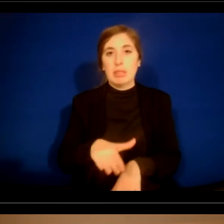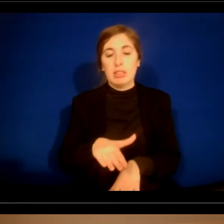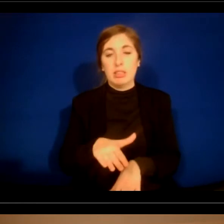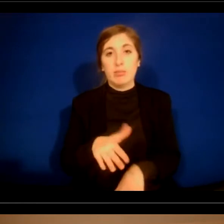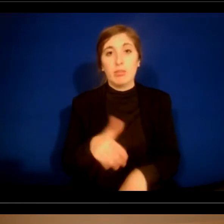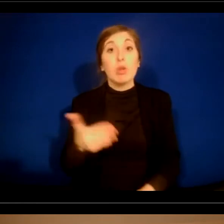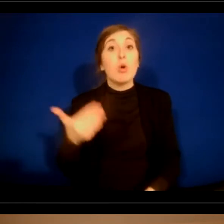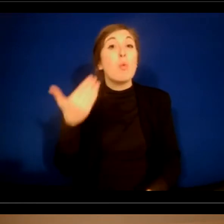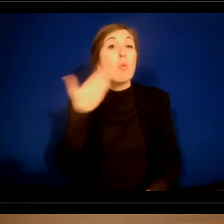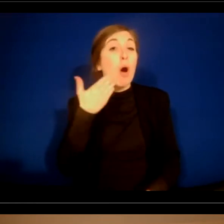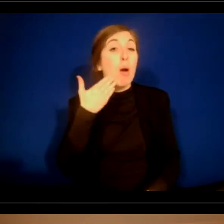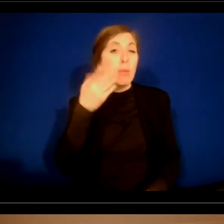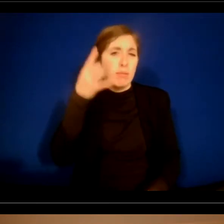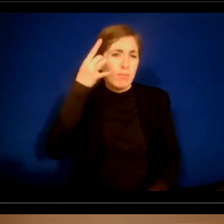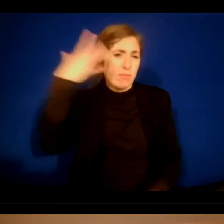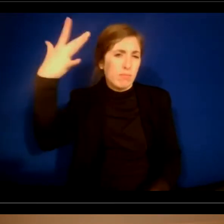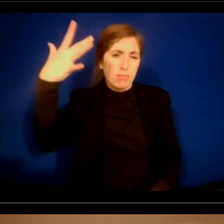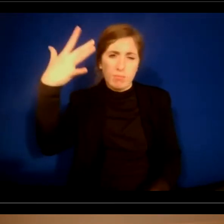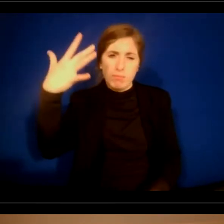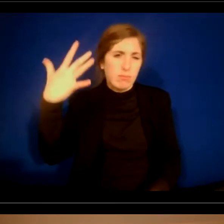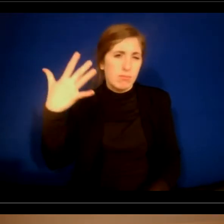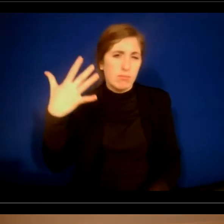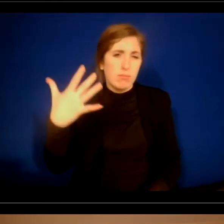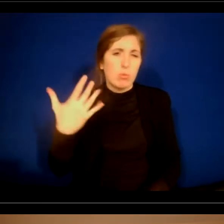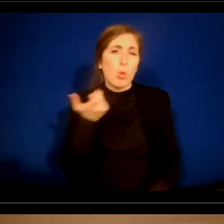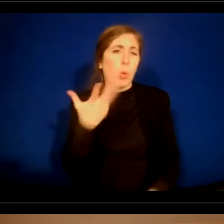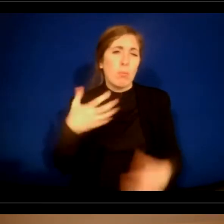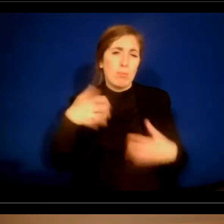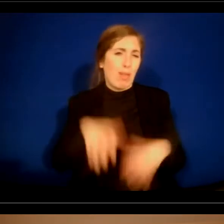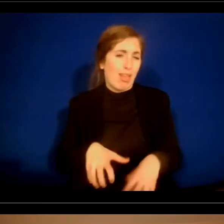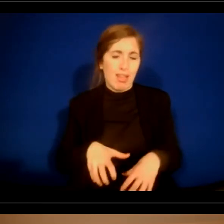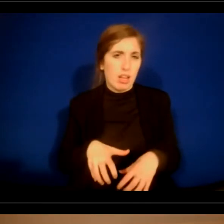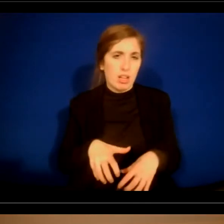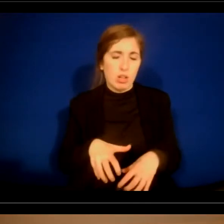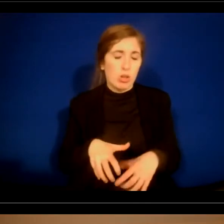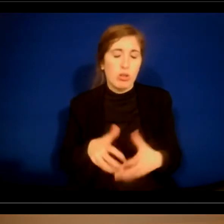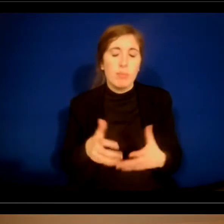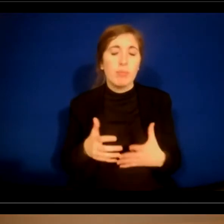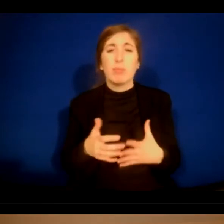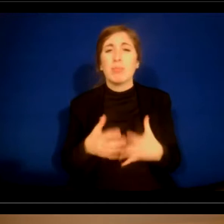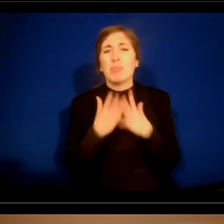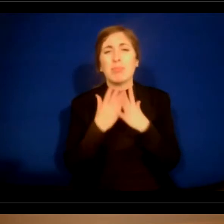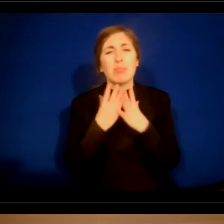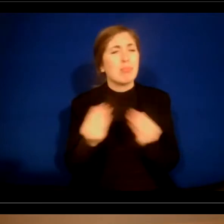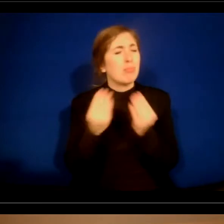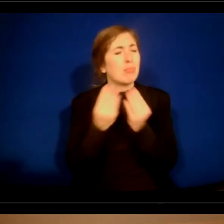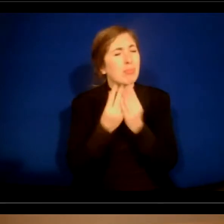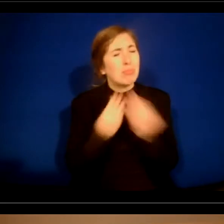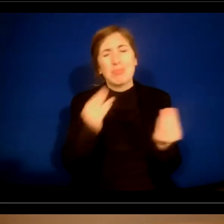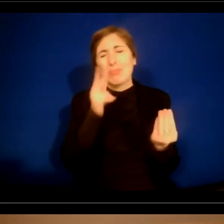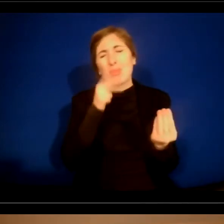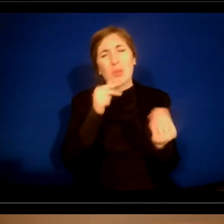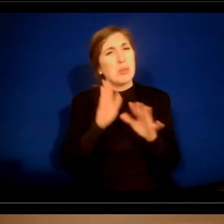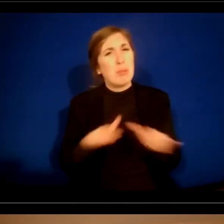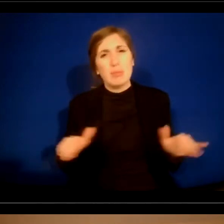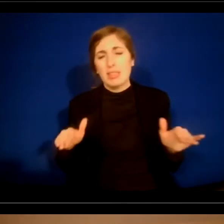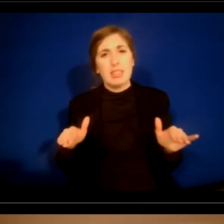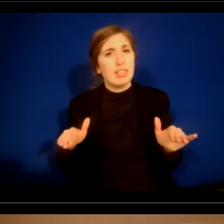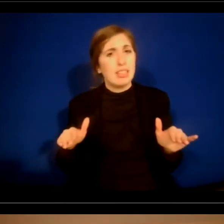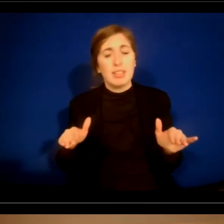sono più rari, sono inferiori, ma ci sono tantissime donne e bambini, tante